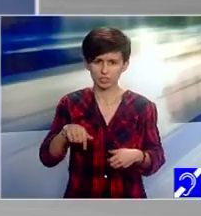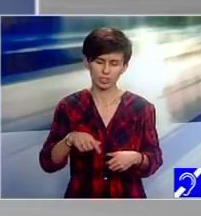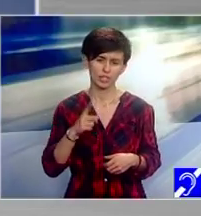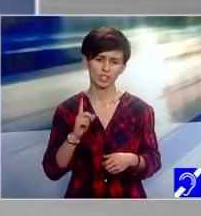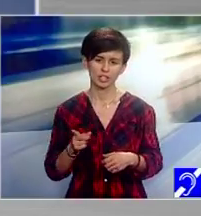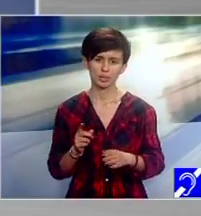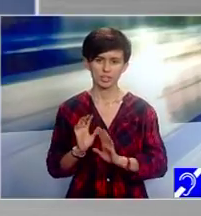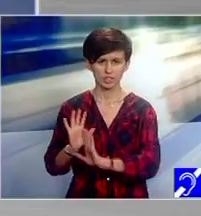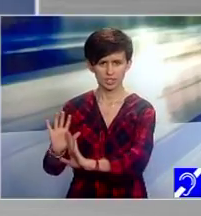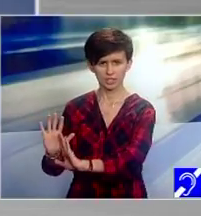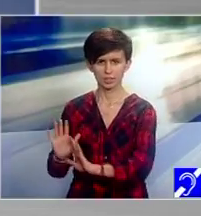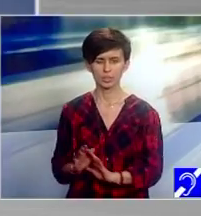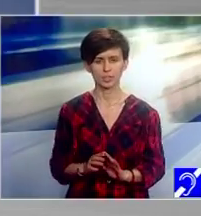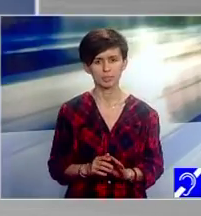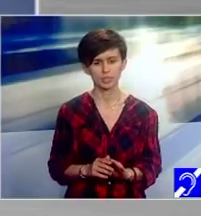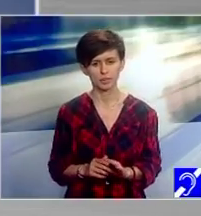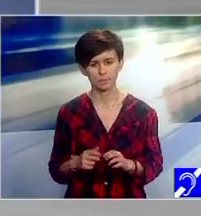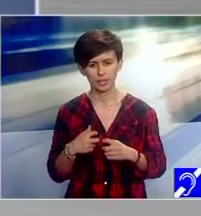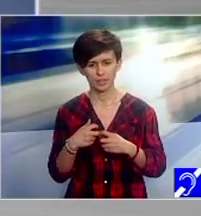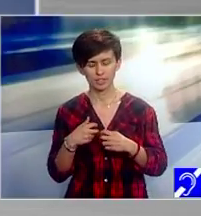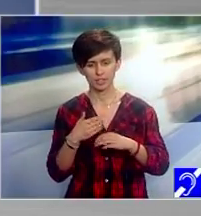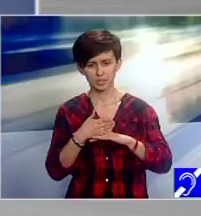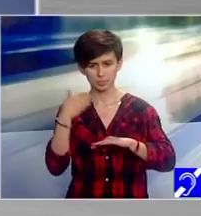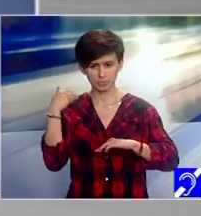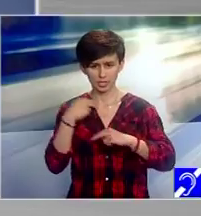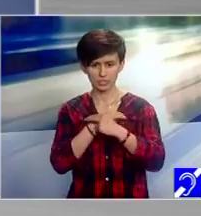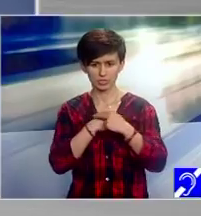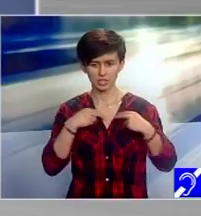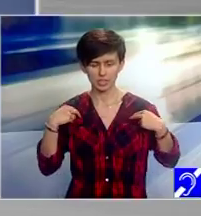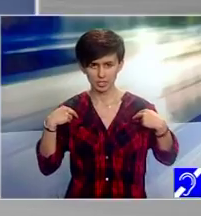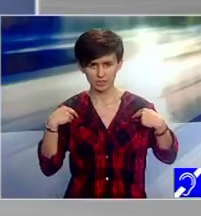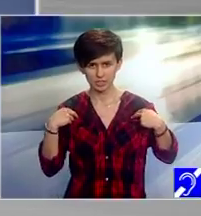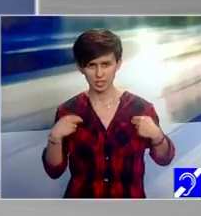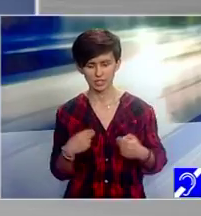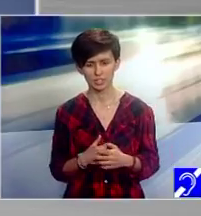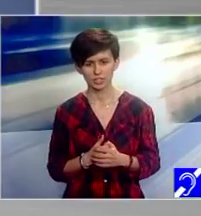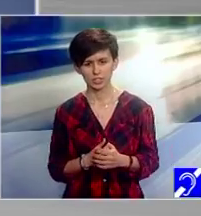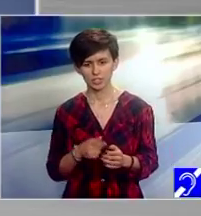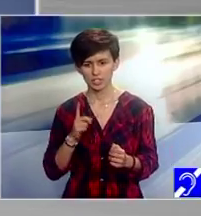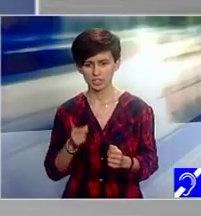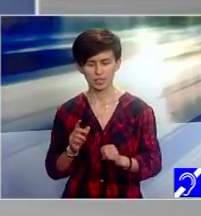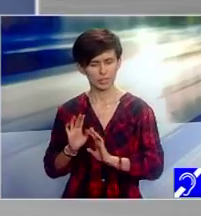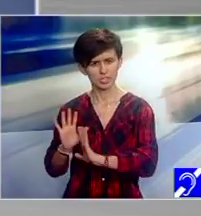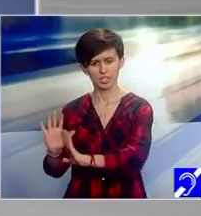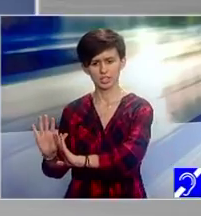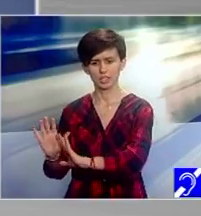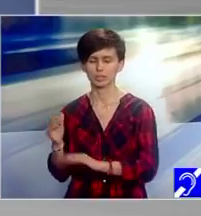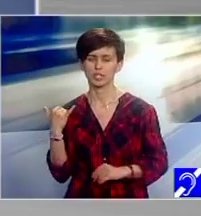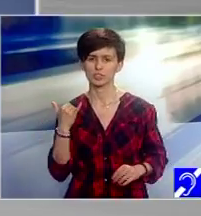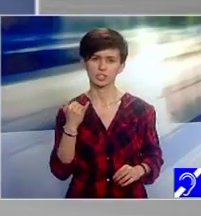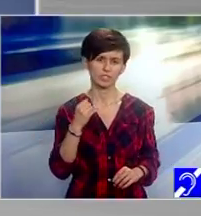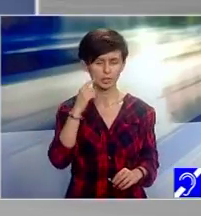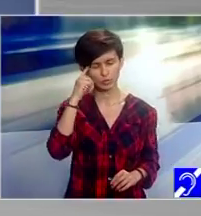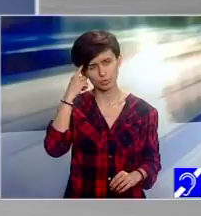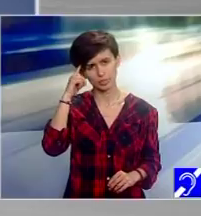cu prejudecățile. Absolut. Și vorba emisiunii tale Fără Prejudecăți, trebuie să le lăsăm deoparte și să venim cu mintea